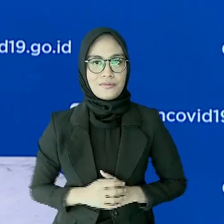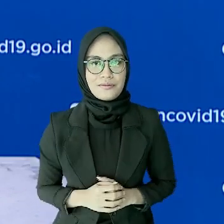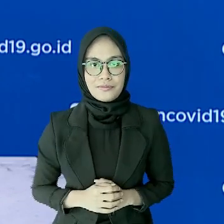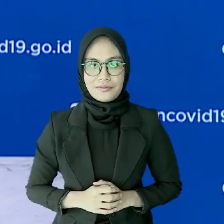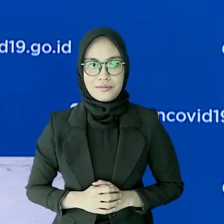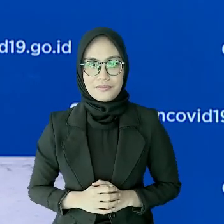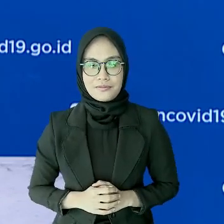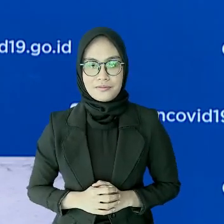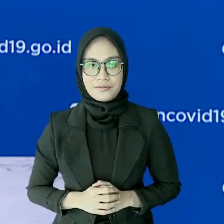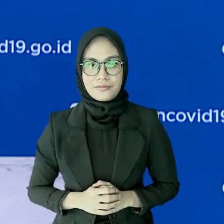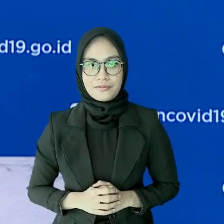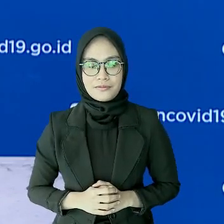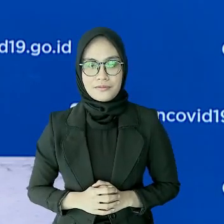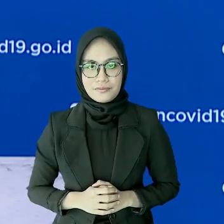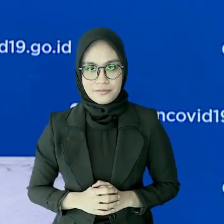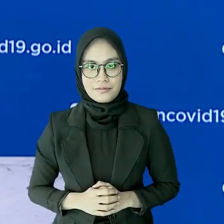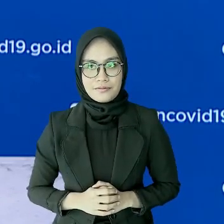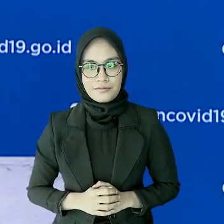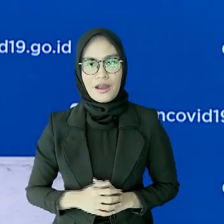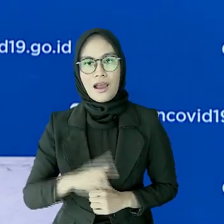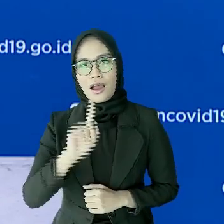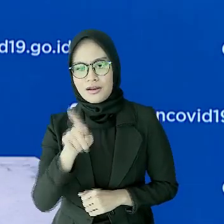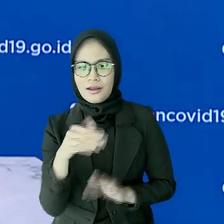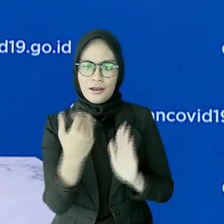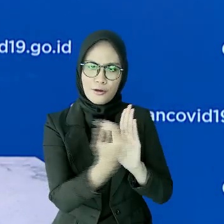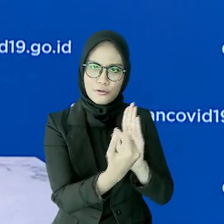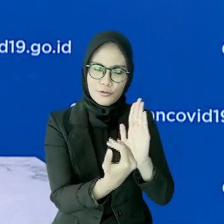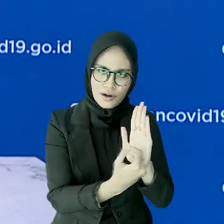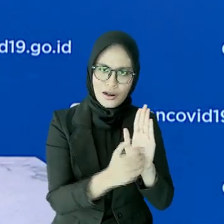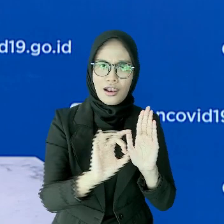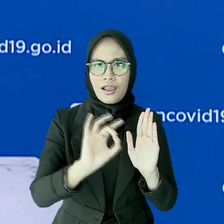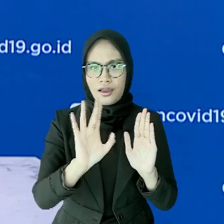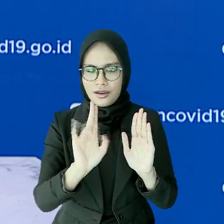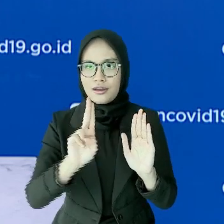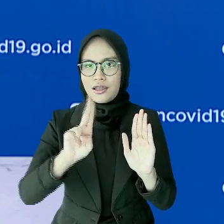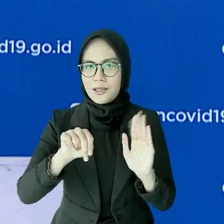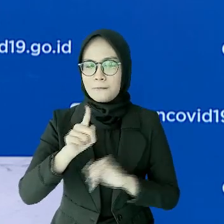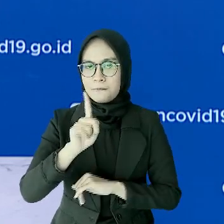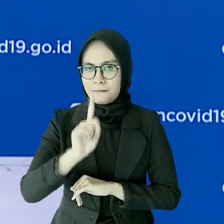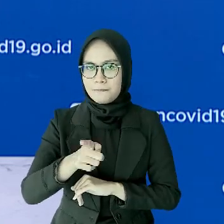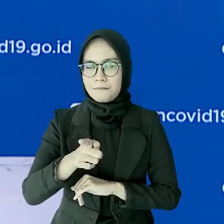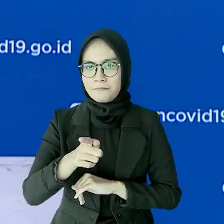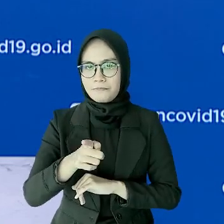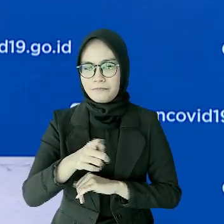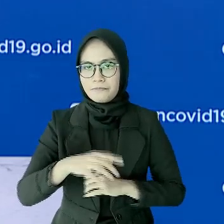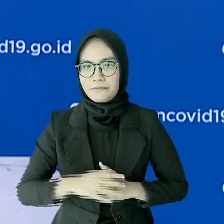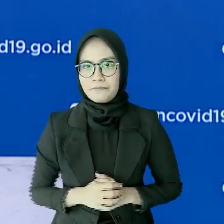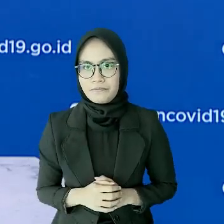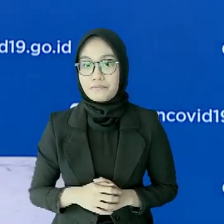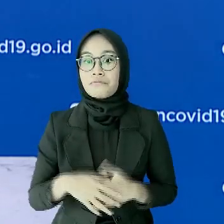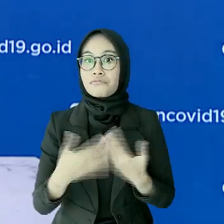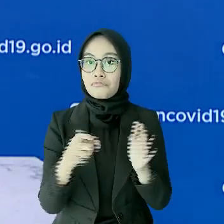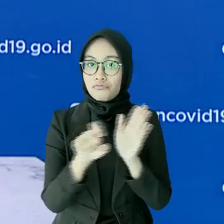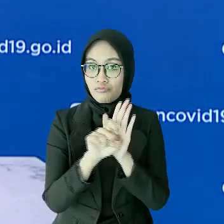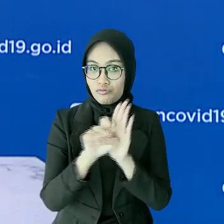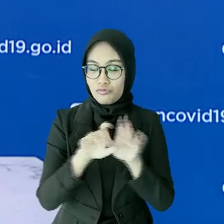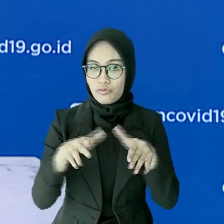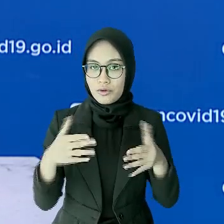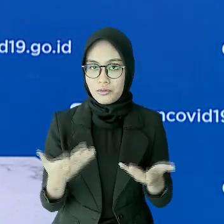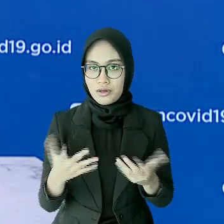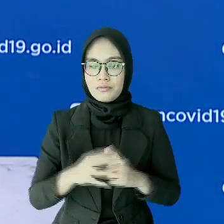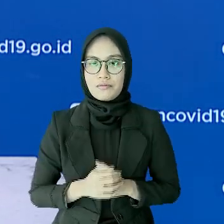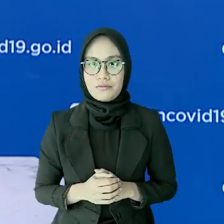itu, terdapat berbagai penyesuaian dalam pemberlakuan PPKM di luar Jawa Bali, yaitu